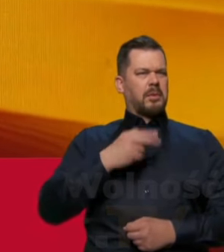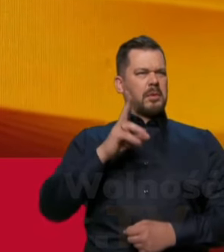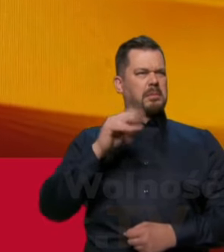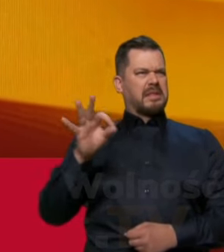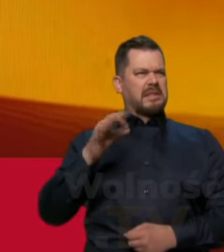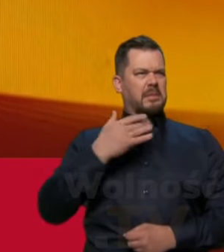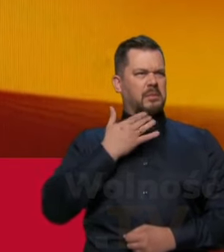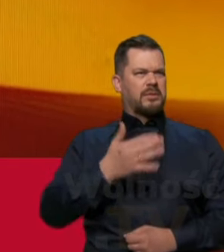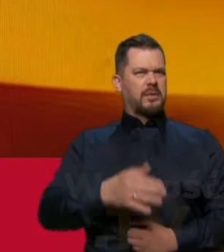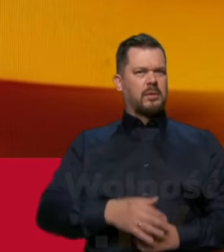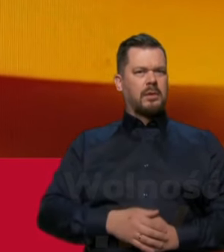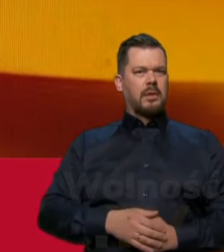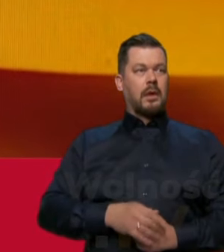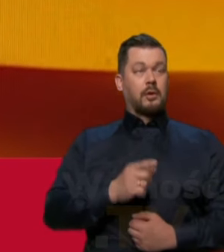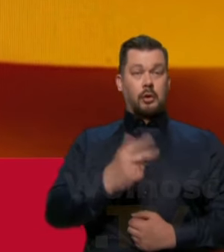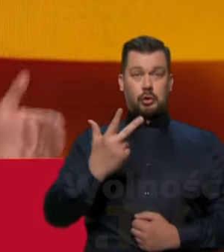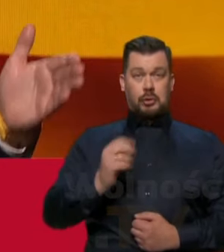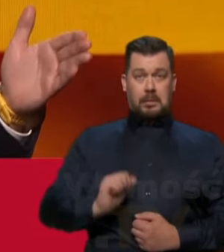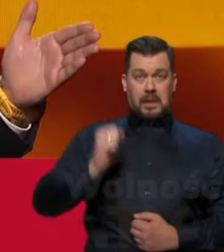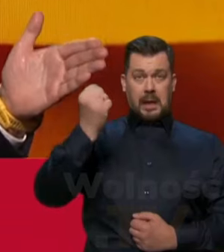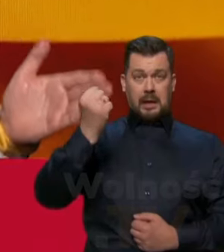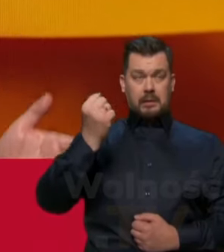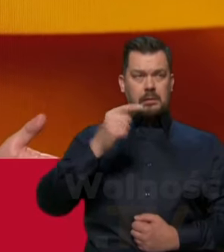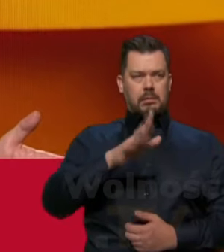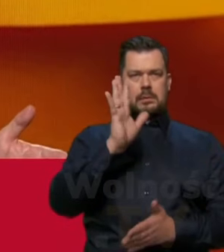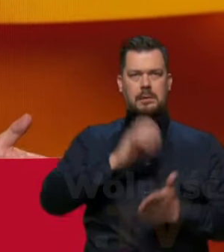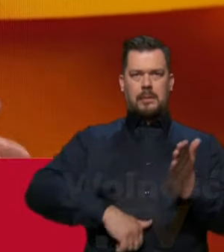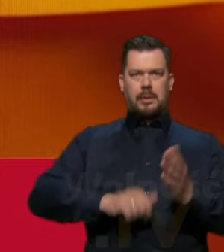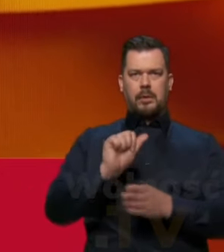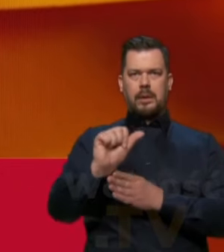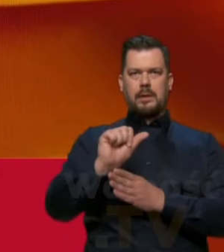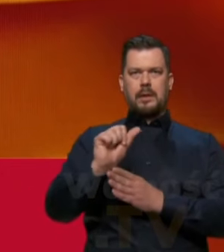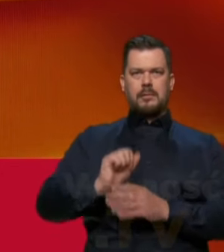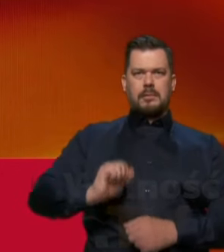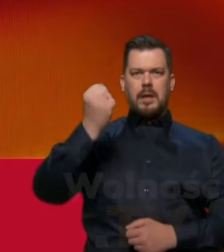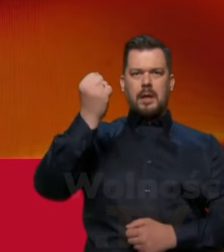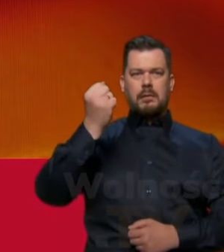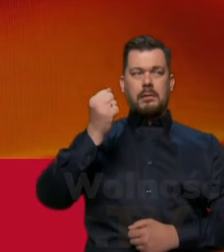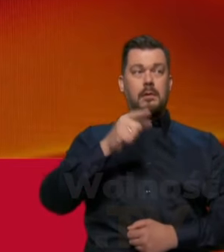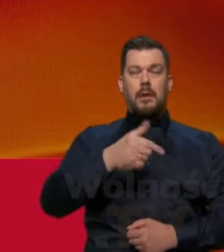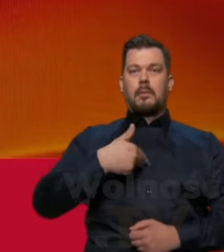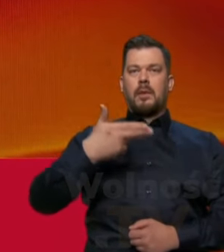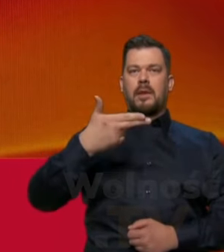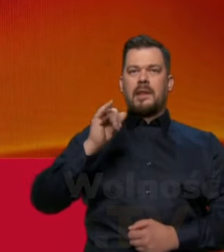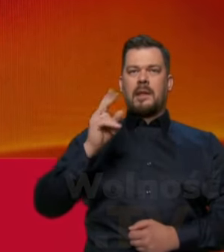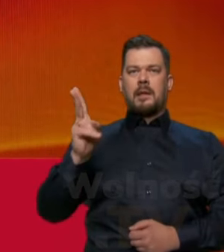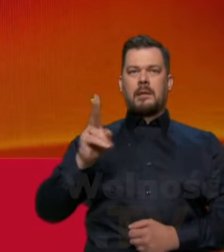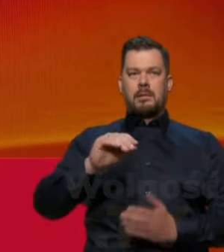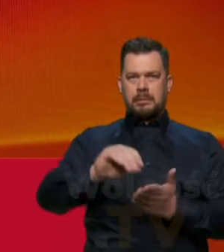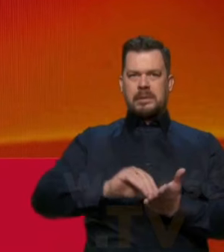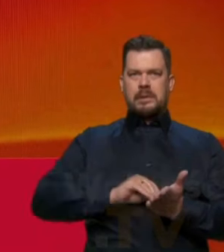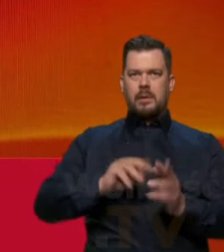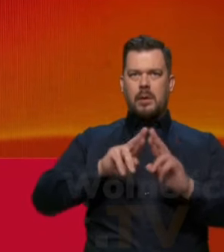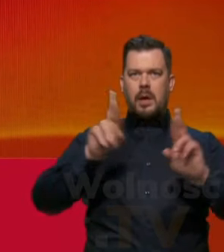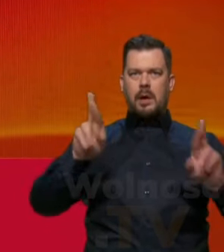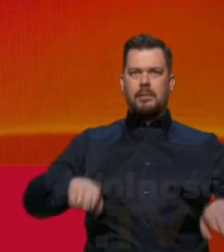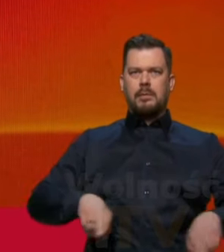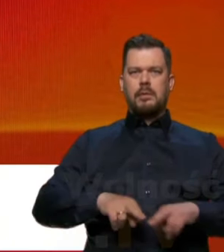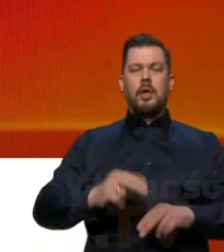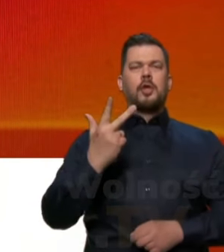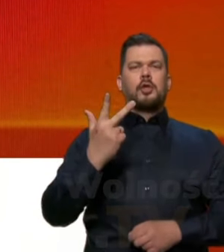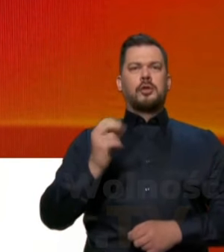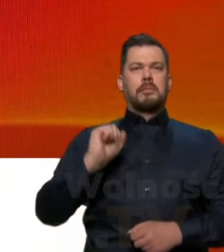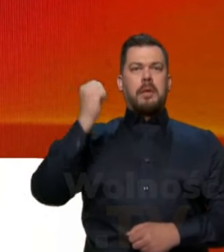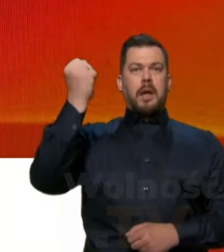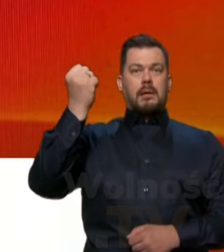PiS-u, dlatego że mówi o 3 miliardach, zabrali nam 11 miliardów złotych, co potwierdza zresztą raport NIK-u. 3 miliardy obiecali, z których